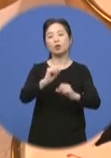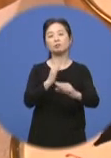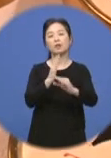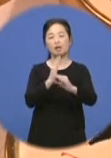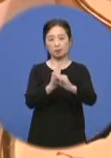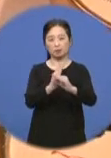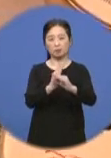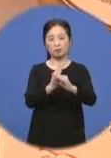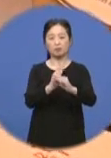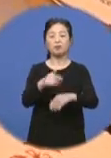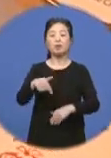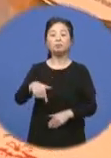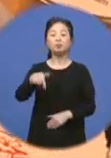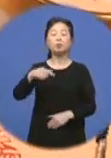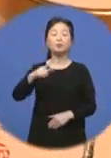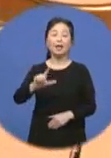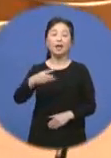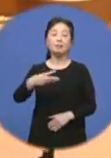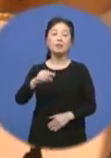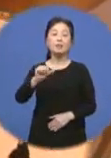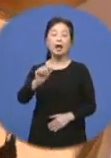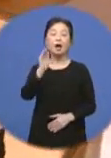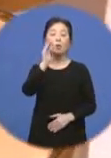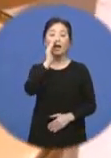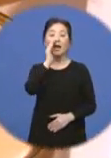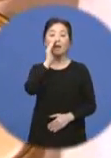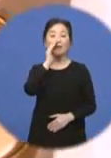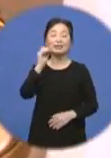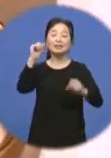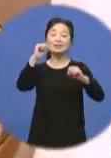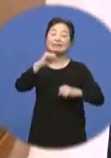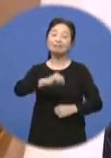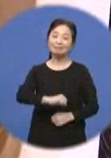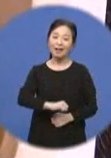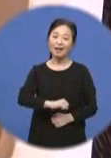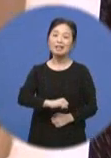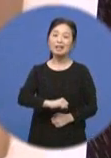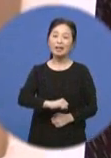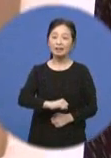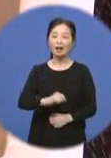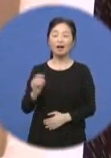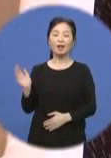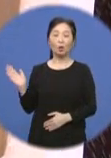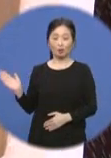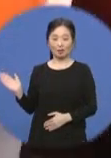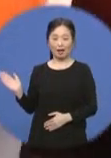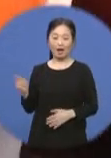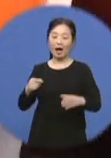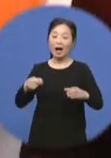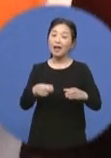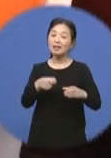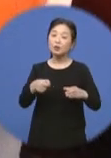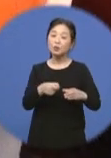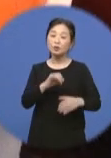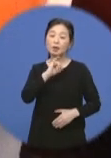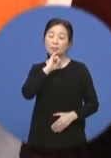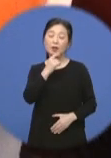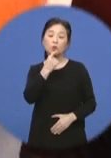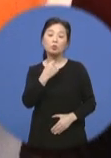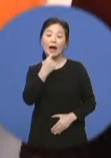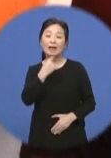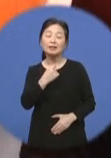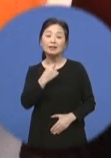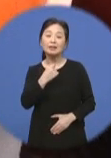プレミア和歌山に認定された一新農園オリジナルプレミアム柿アイスは、ミルクベースのアイスの中